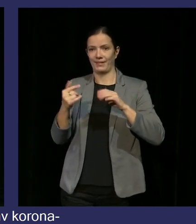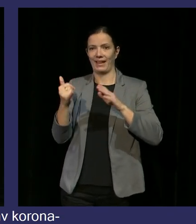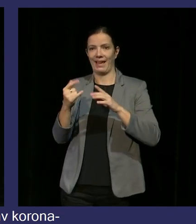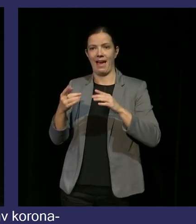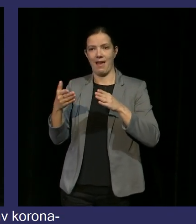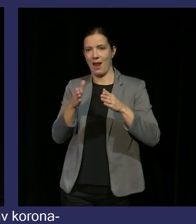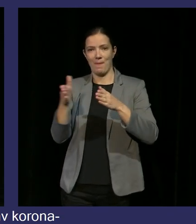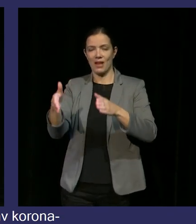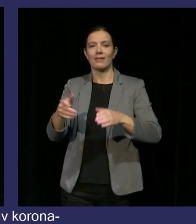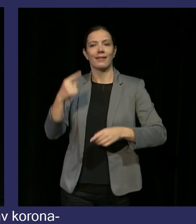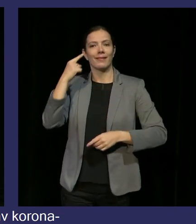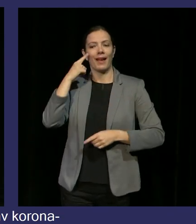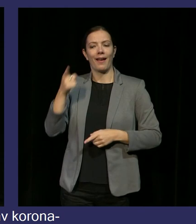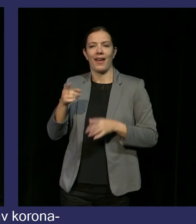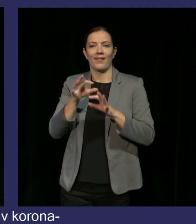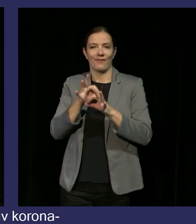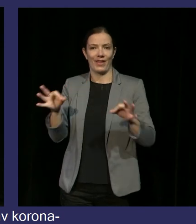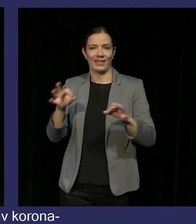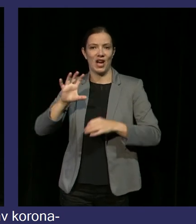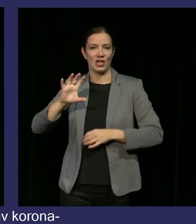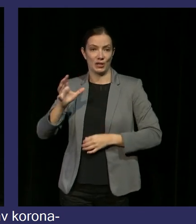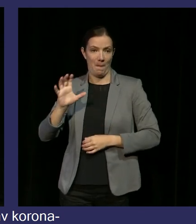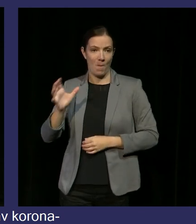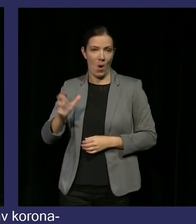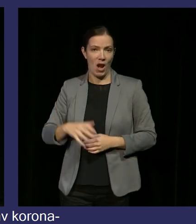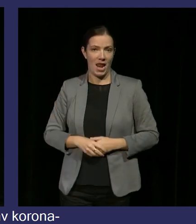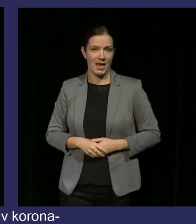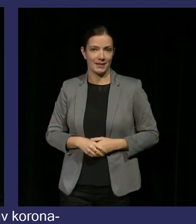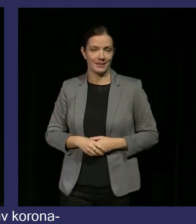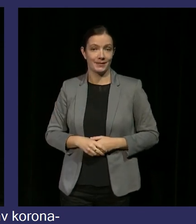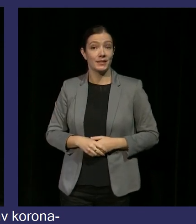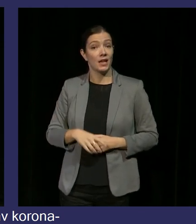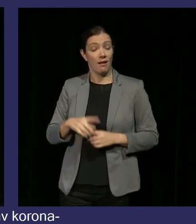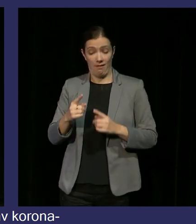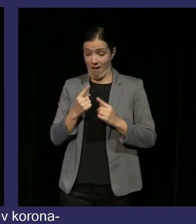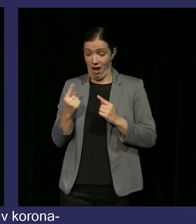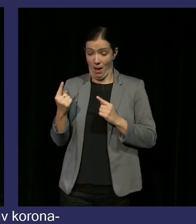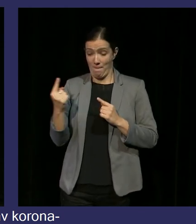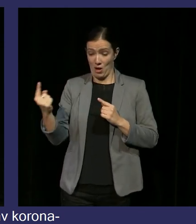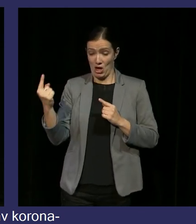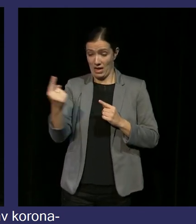en fin symbolikk. Labyrinten av